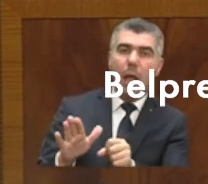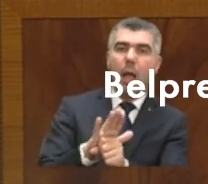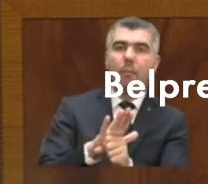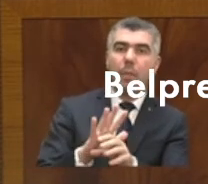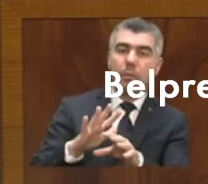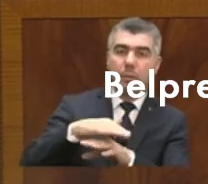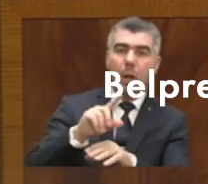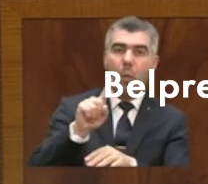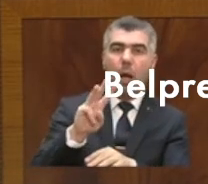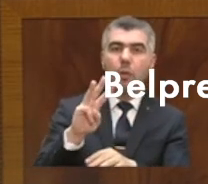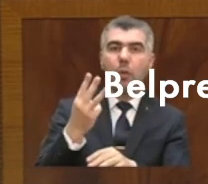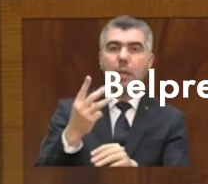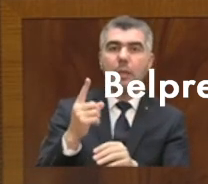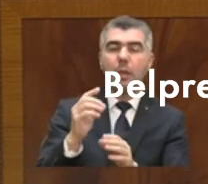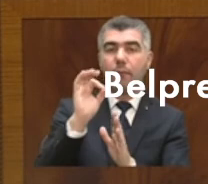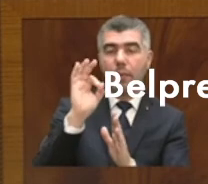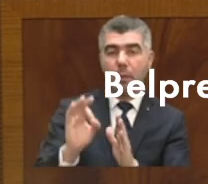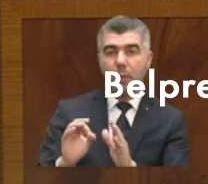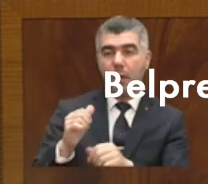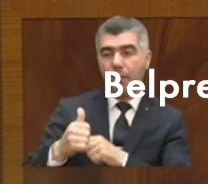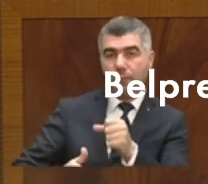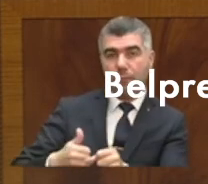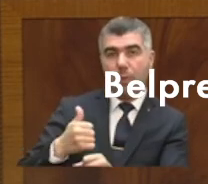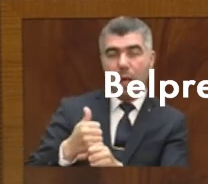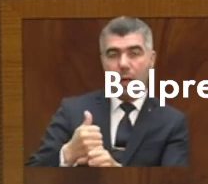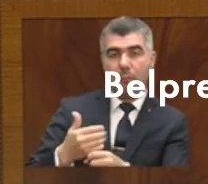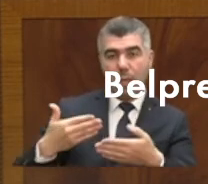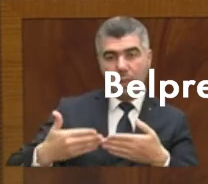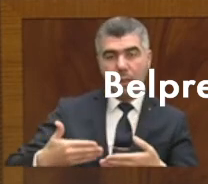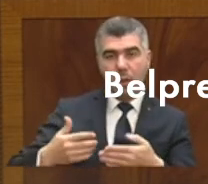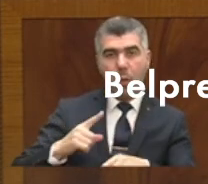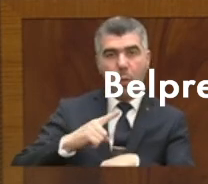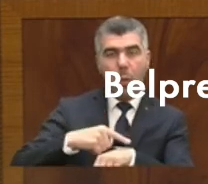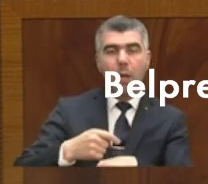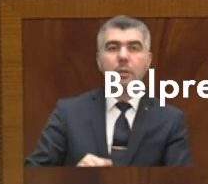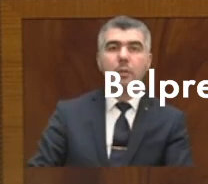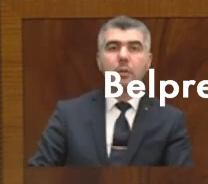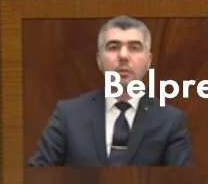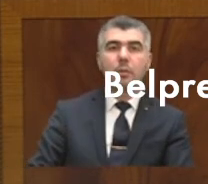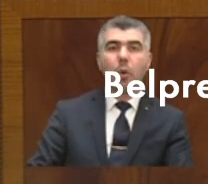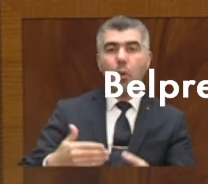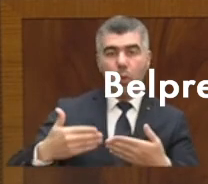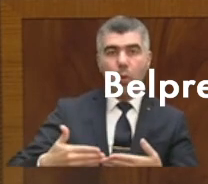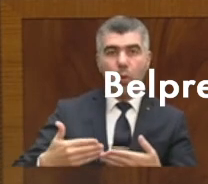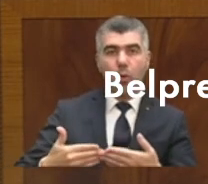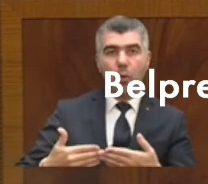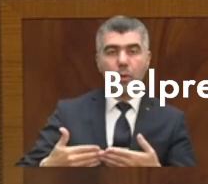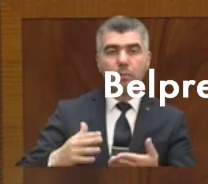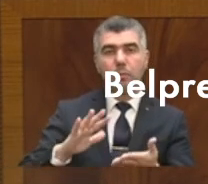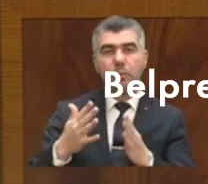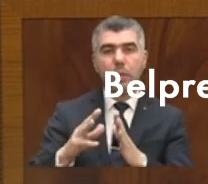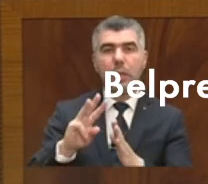من 31% السنة الماضية في هذا التوقيت إلى اليوم عندنا فقط